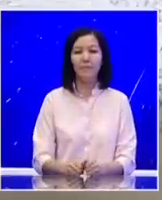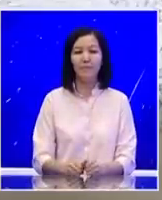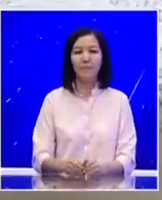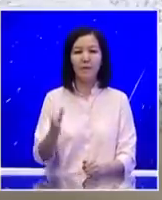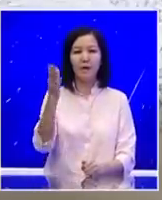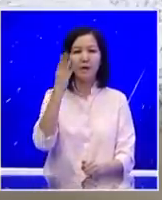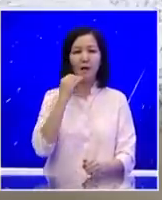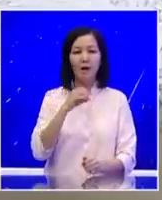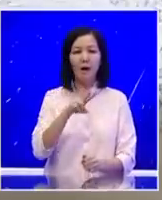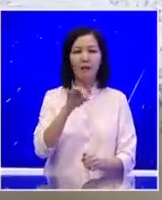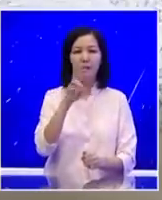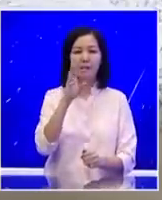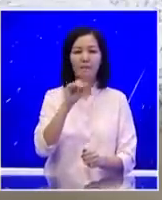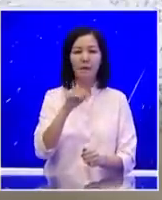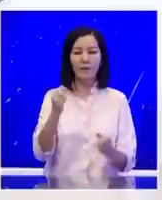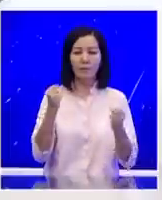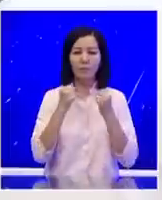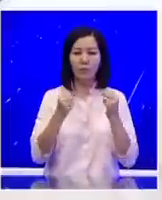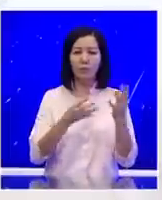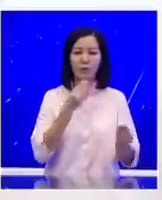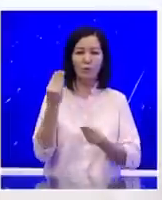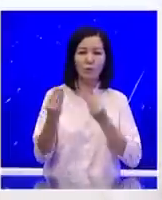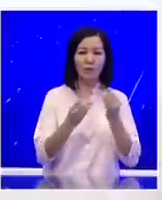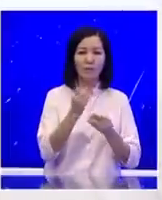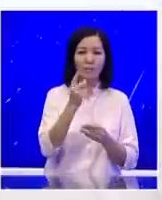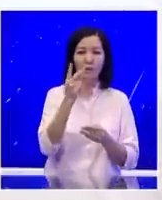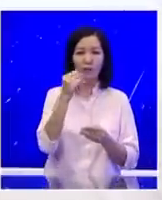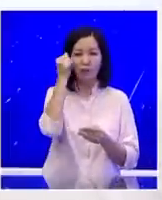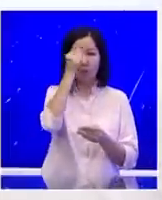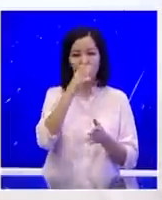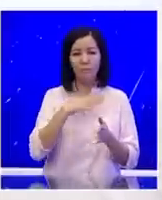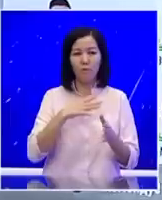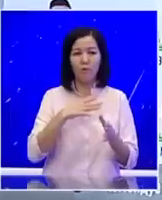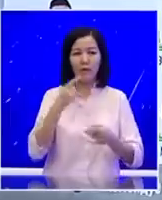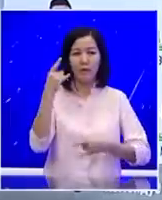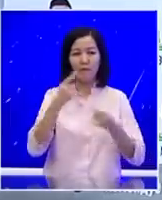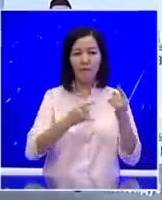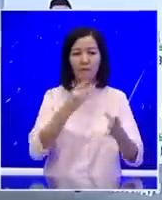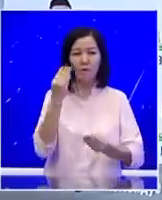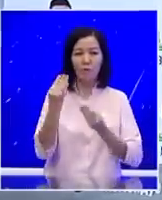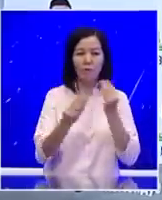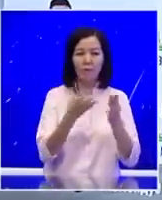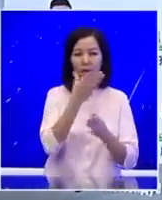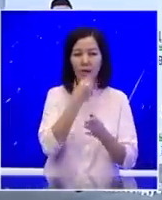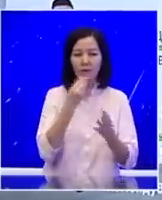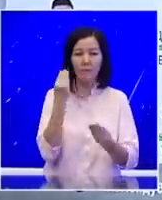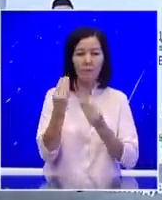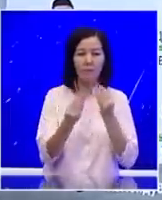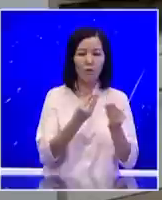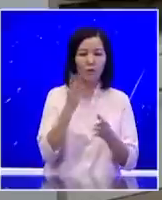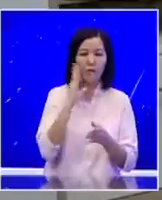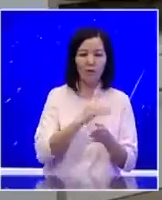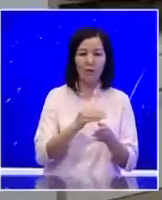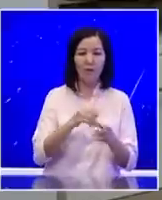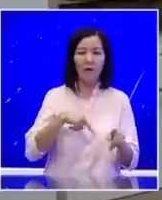Алмат Үшкемпіров киберспорт сайысымен әуестенгеніне бірнеше жыл болған. Осы уақыт ішінде виртуалды әлемде де әдемі ойнай алатынын паш етті. Ол